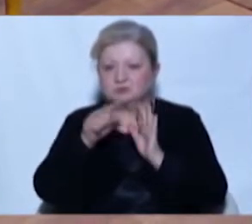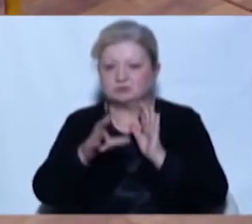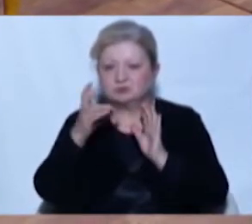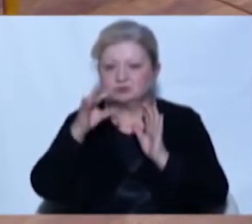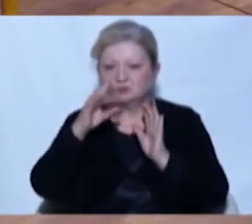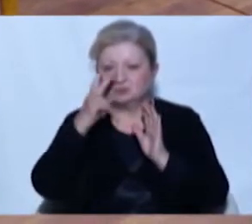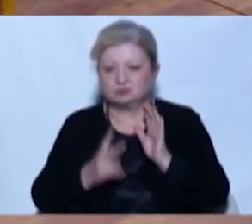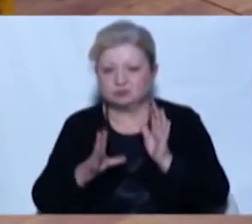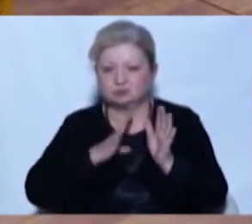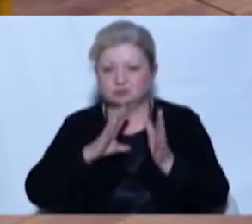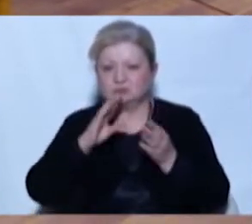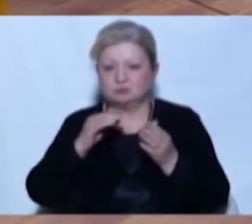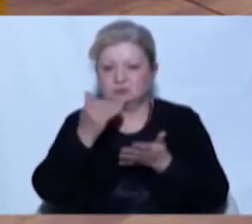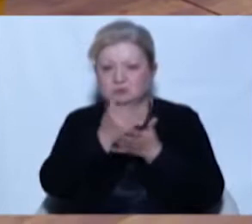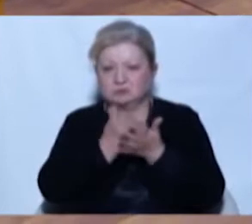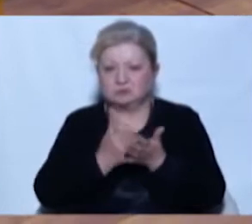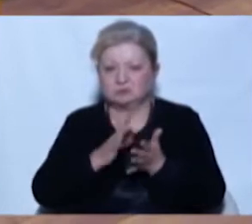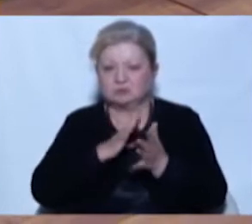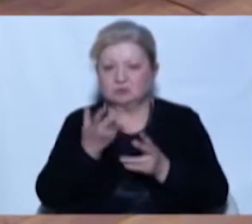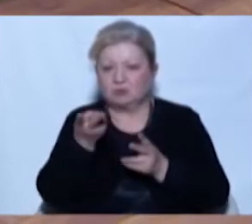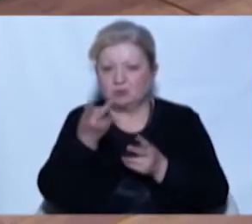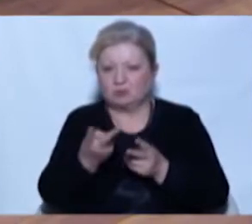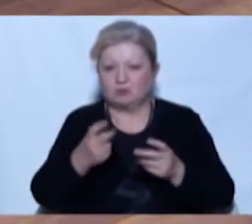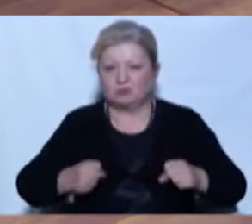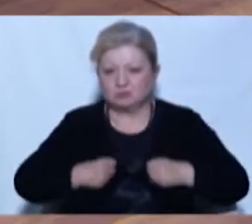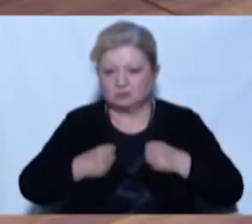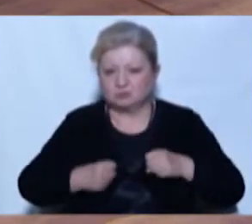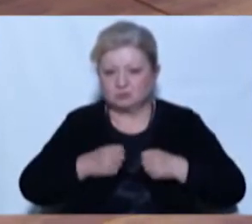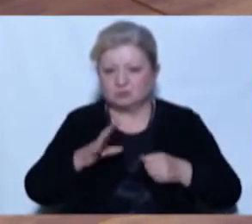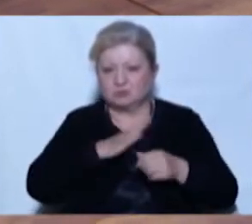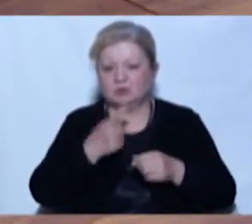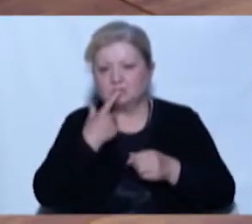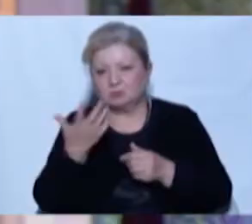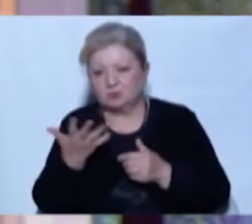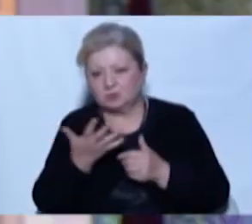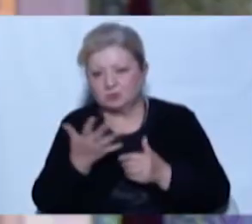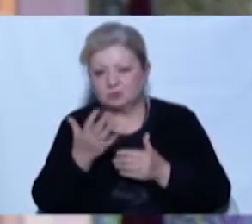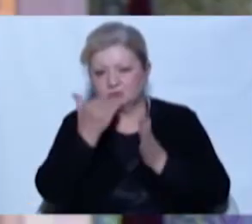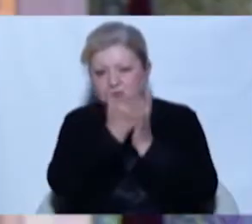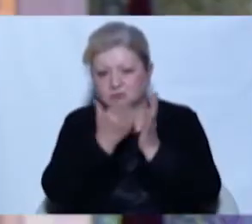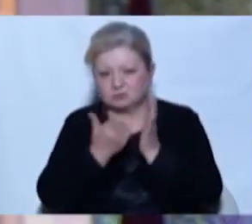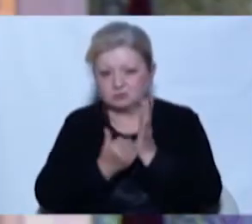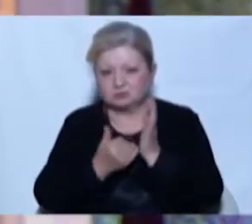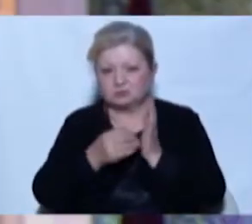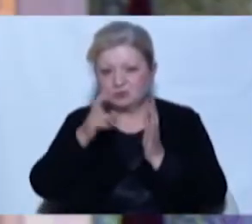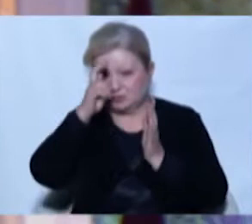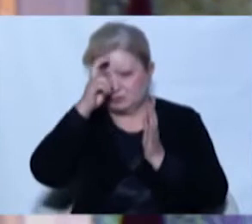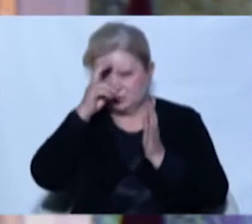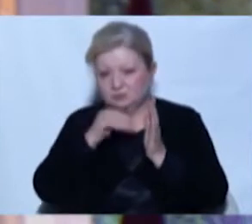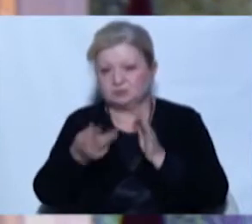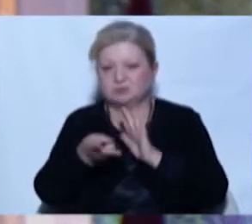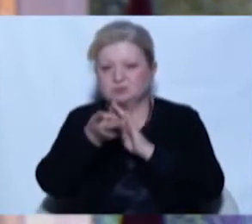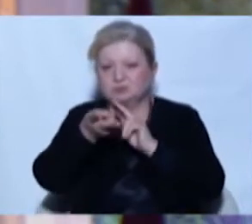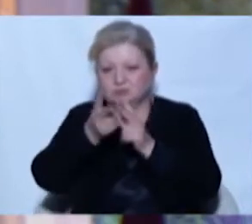სოციალისტურ სისტემაში ორი დიდი მცდელობა იყო პოლიტიკური სისტემის, ანუ სახელმწიფოს პოლიტიკური წყობის